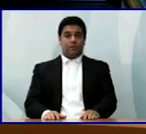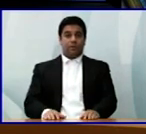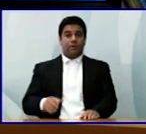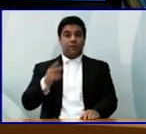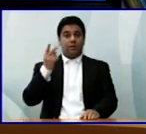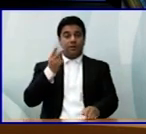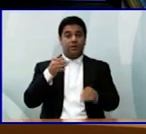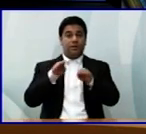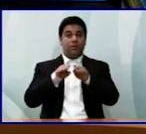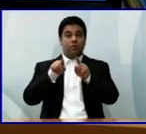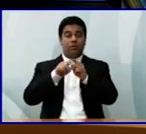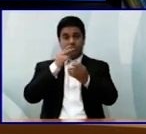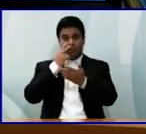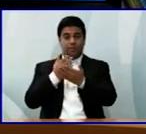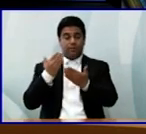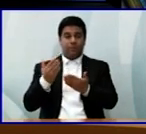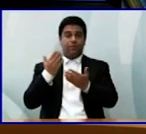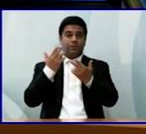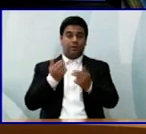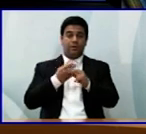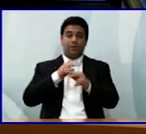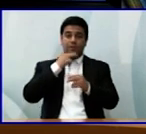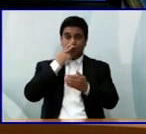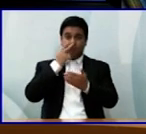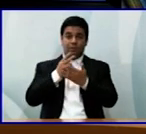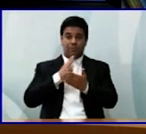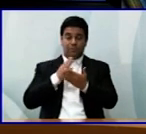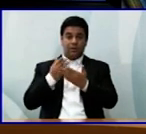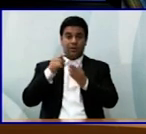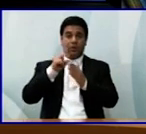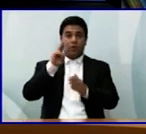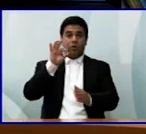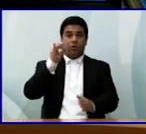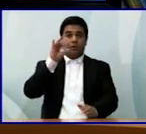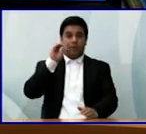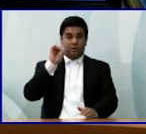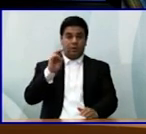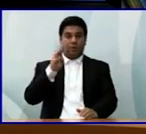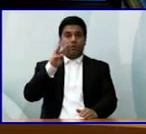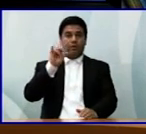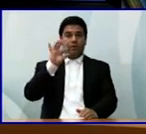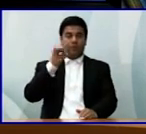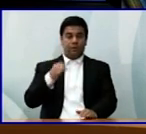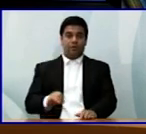İkinci tenglamani ishlab ko'ring. Ha, e'tibor berdingiz-a, koeffitsiyent manfiy ekan.